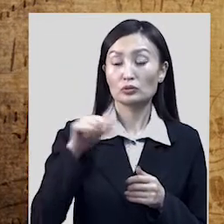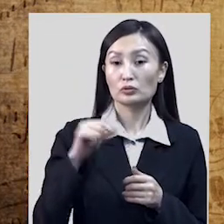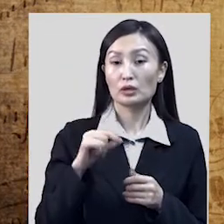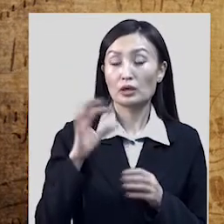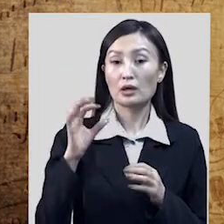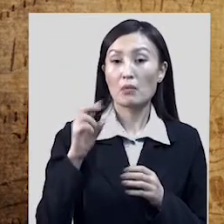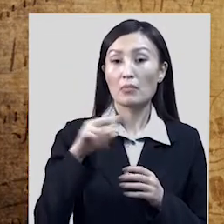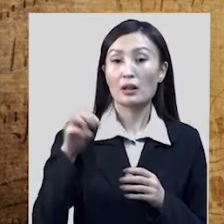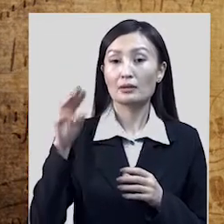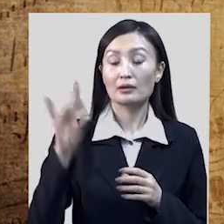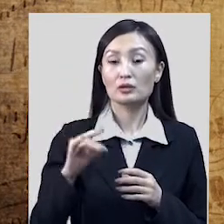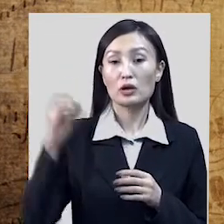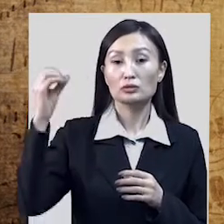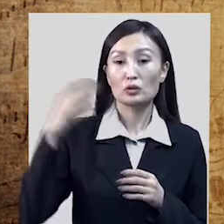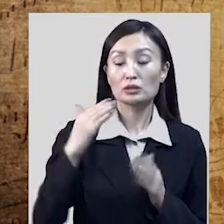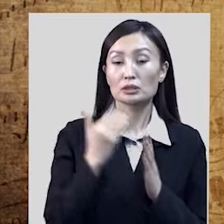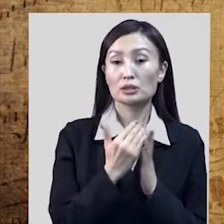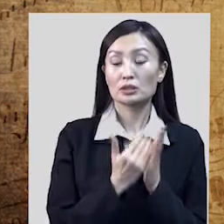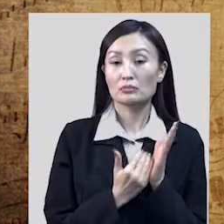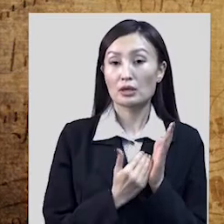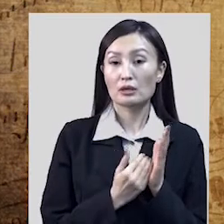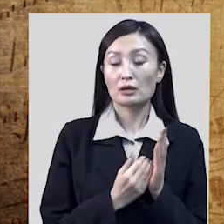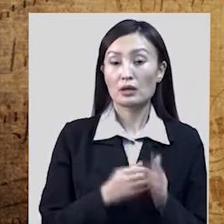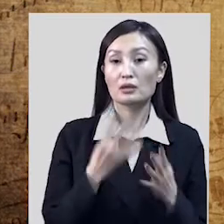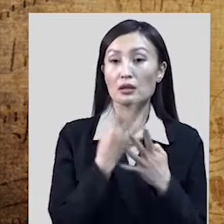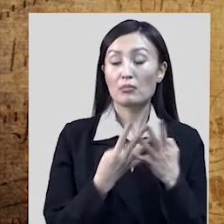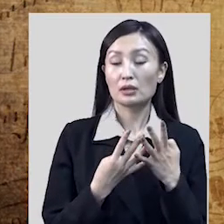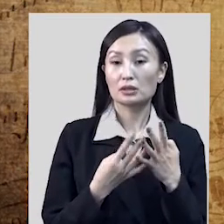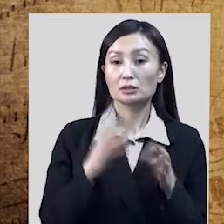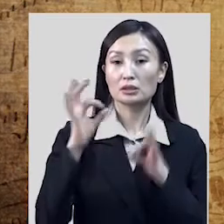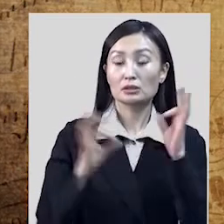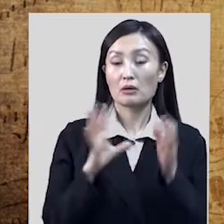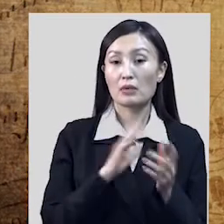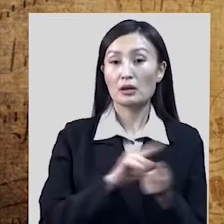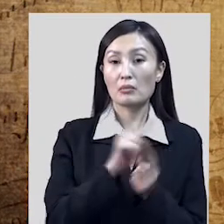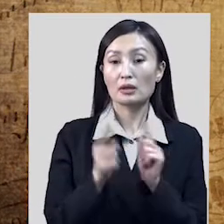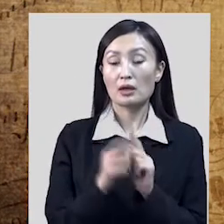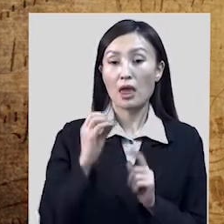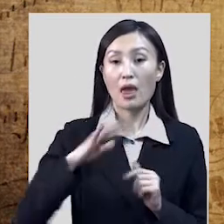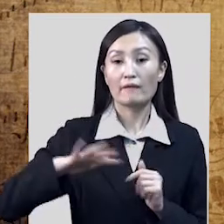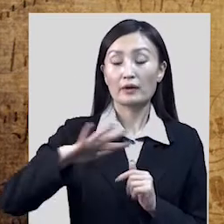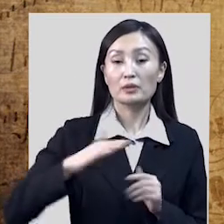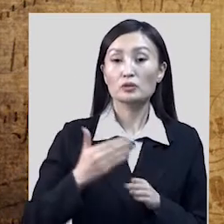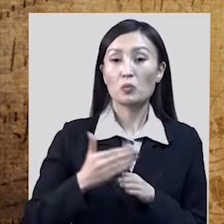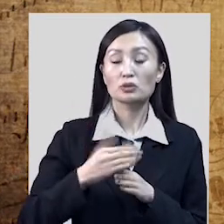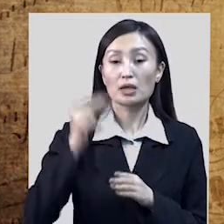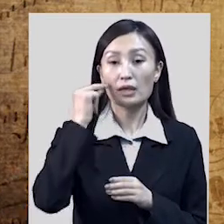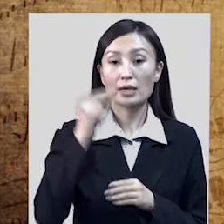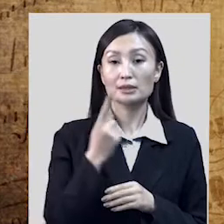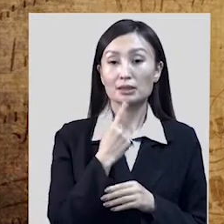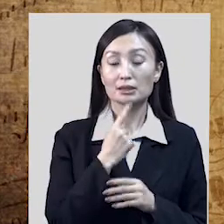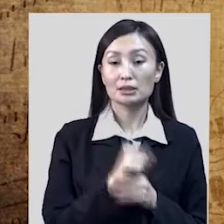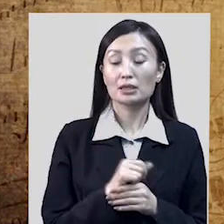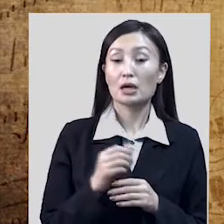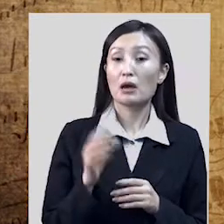планет солнечных затмений астрономические таблицы аль-хорезми были переведены на европейские а позднее китайский языки